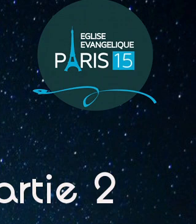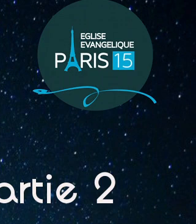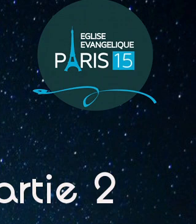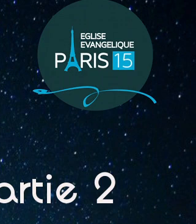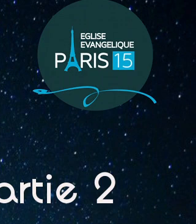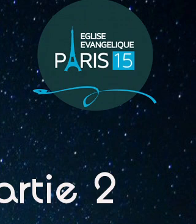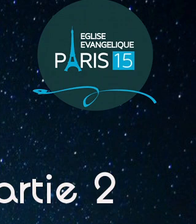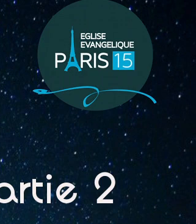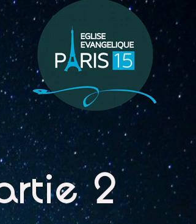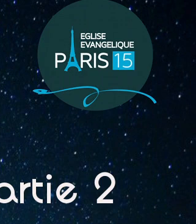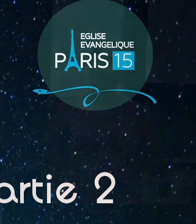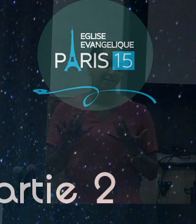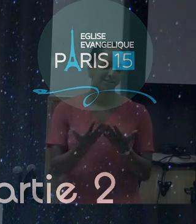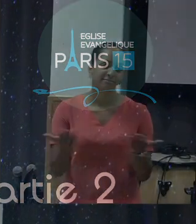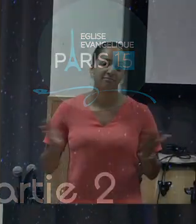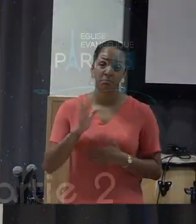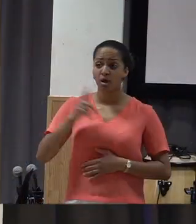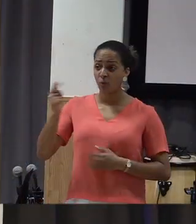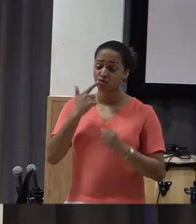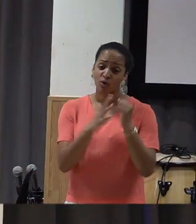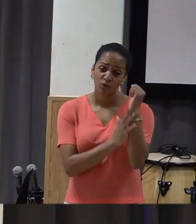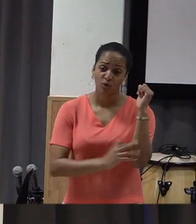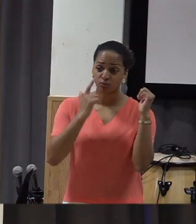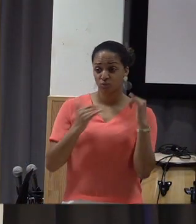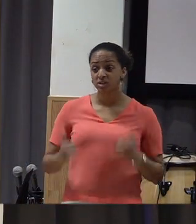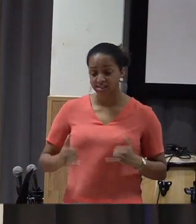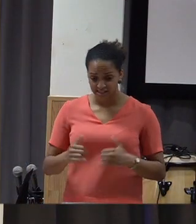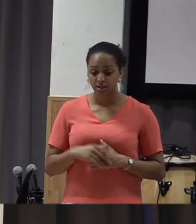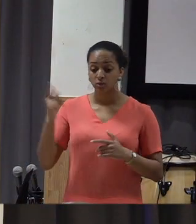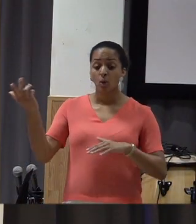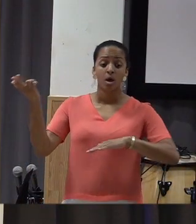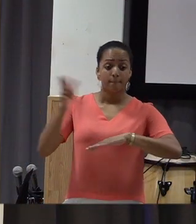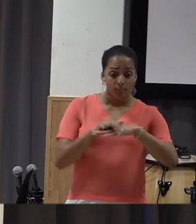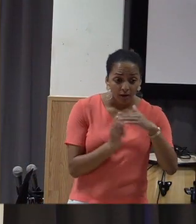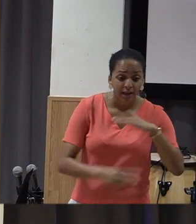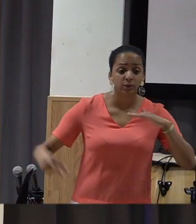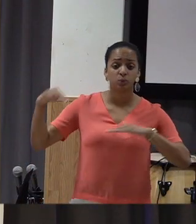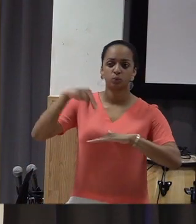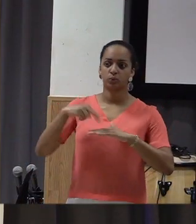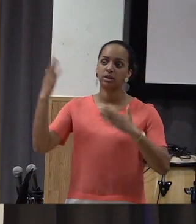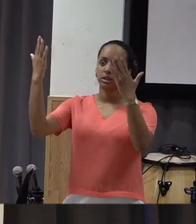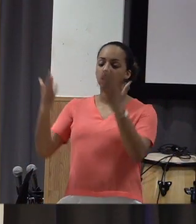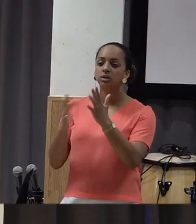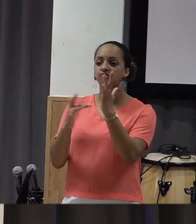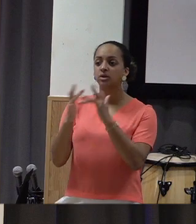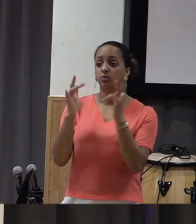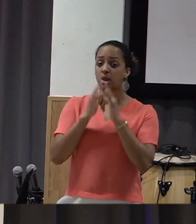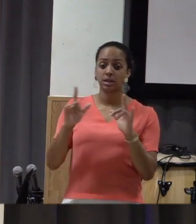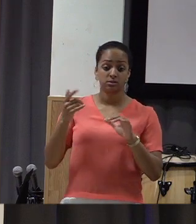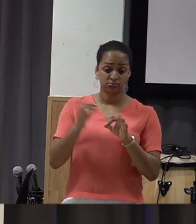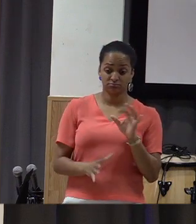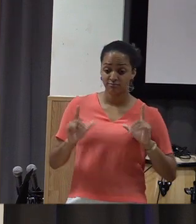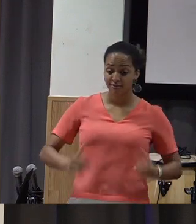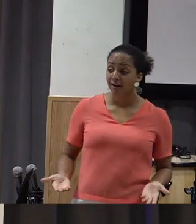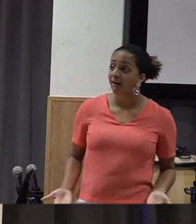que tu aimes cette Église parce que tu as versé ton sang pour elle. Et c'est parce que tu es mort et ressuscité, Jésus, que cette Église est là devant toi ce matin.